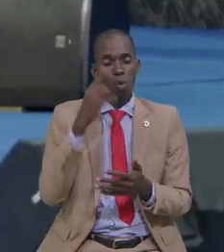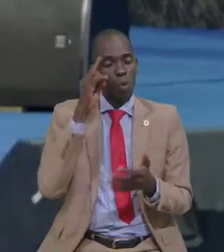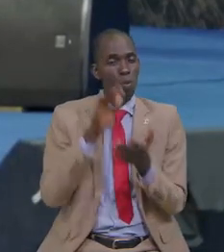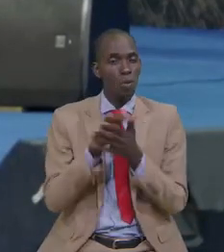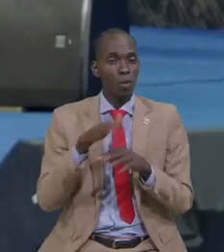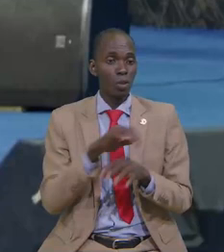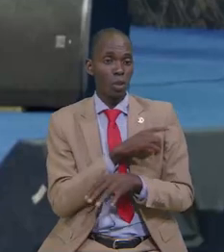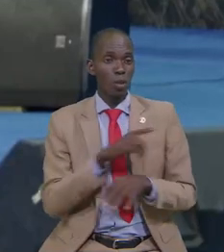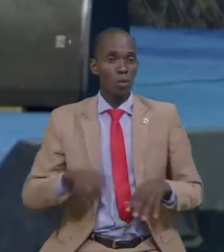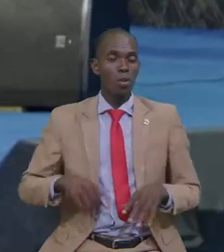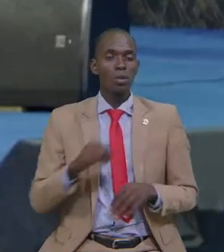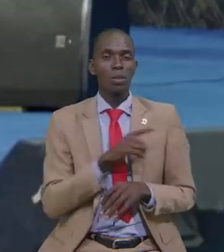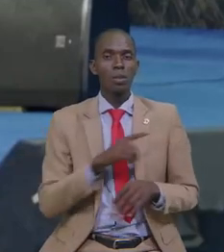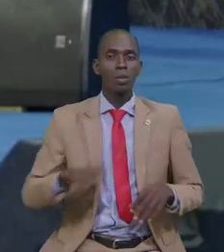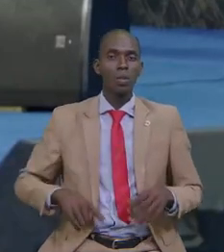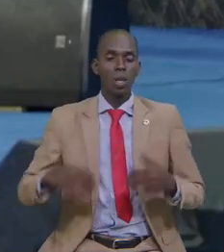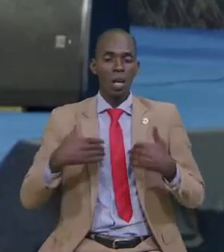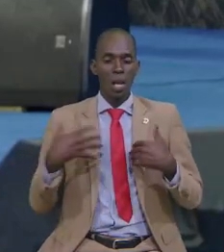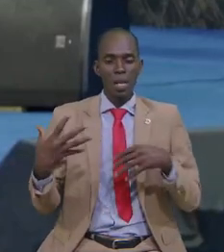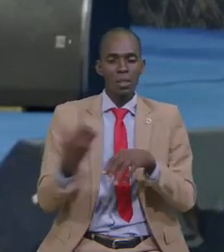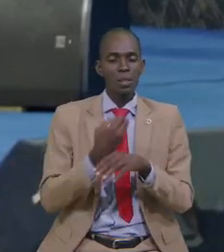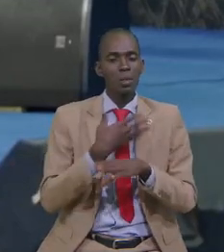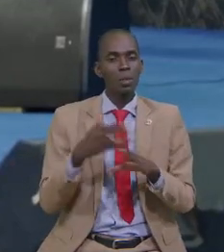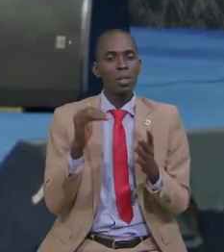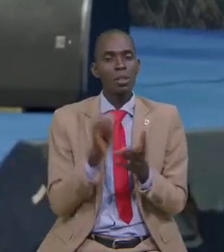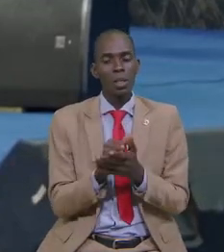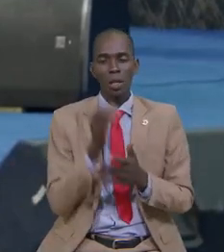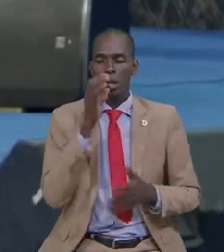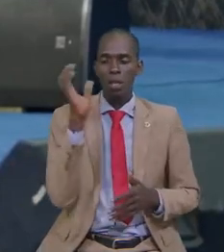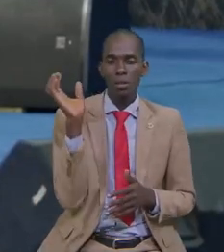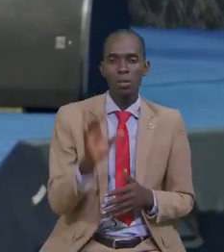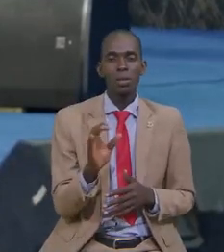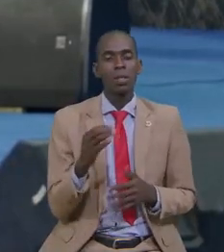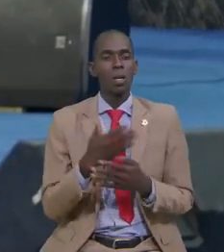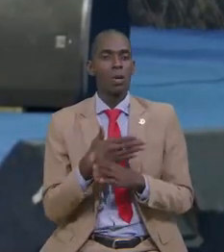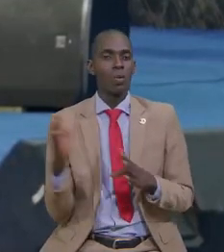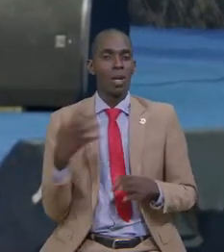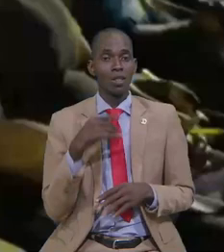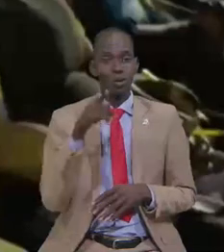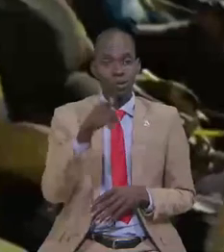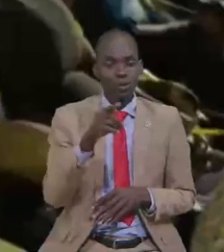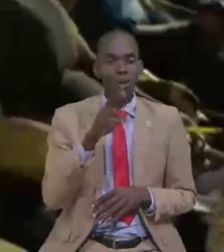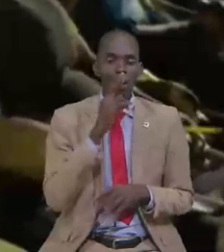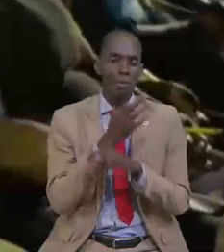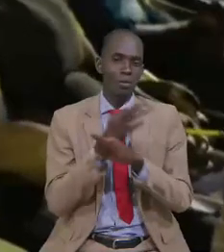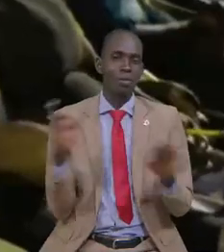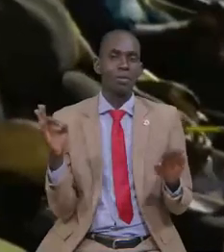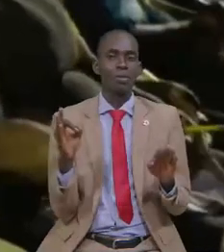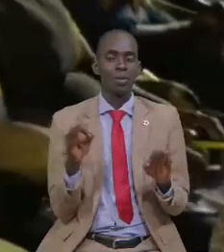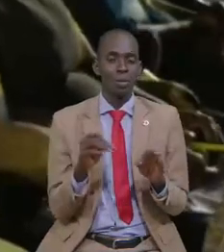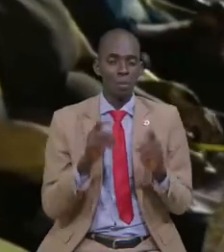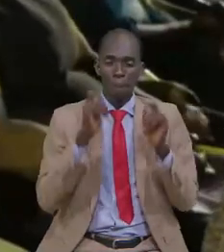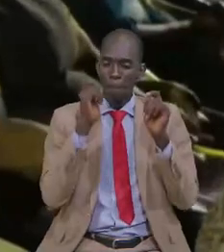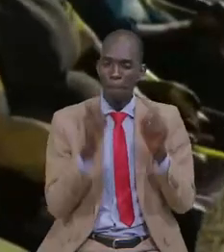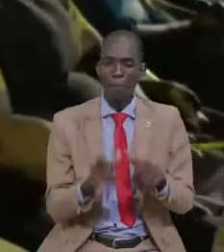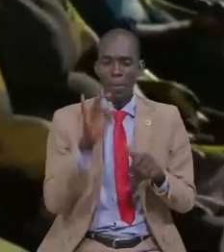au Seigneur, et le Seigneur a ôté cette condamnation, cette malédiction d'eux. Et